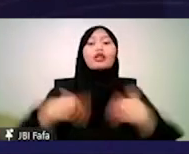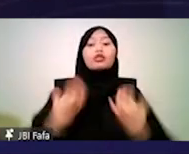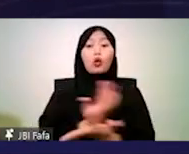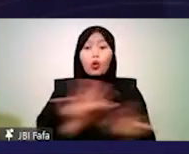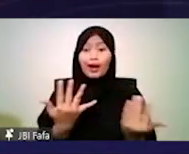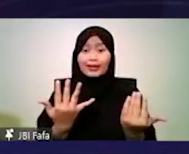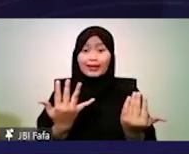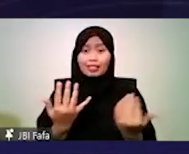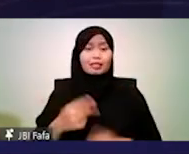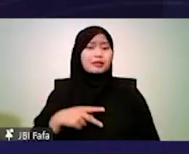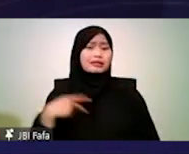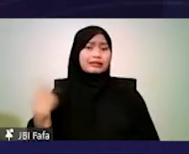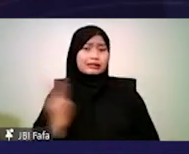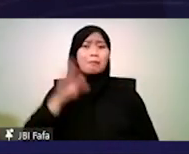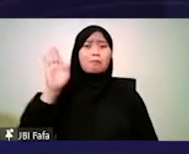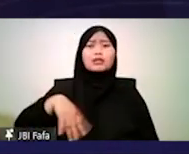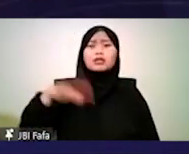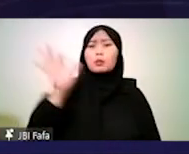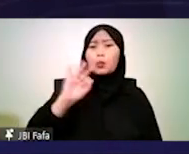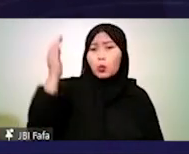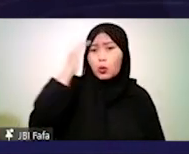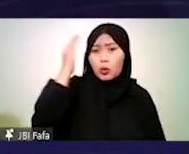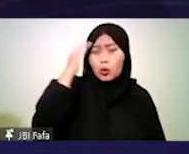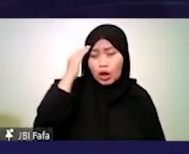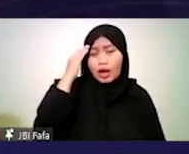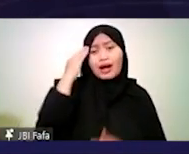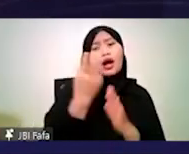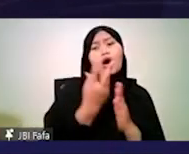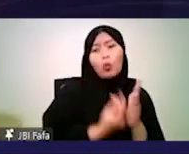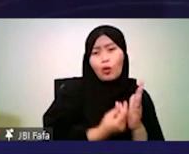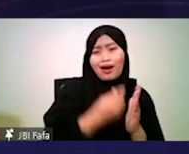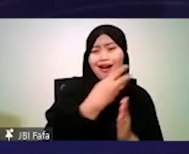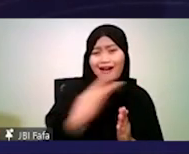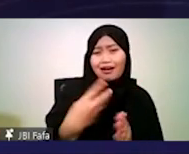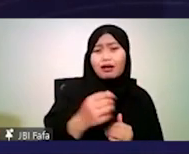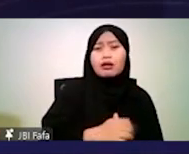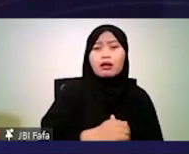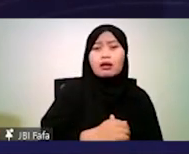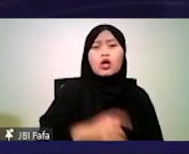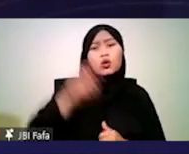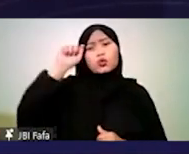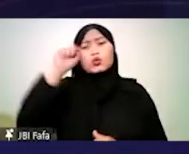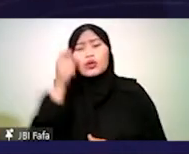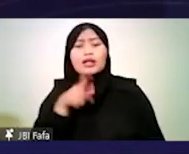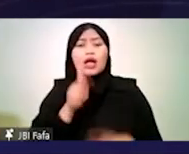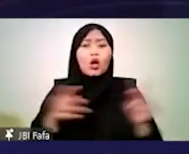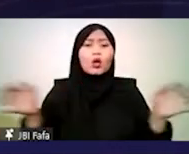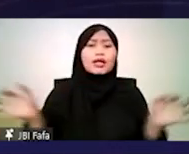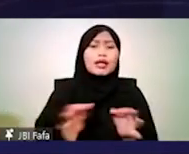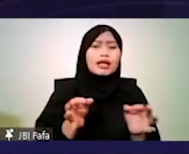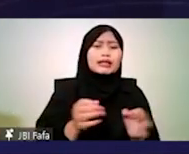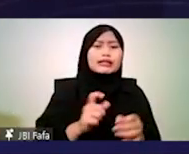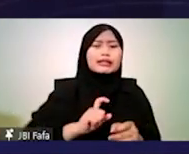yang masih belum tersentuh sektor keuangan sulit kalau hanya didekati dengan membuka